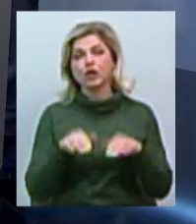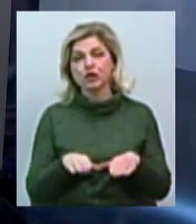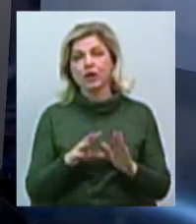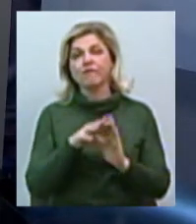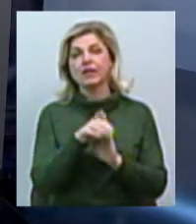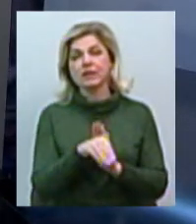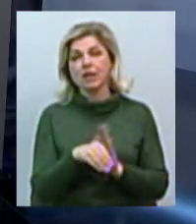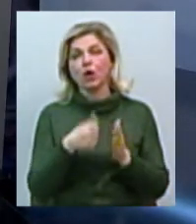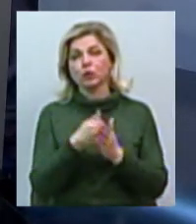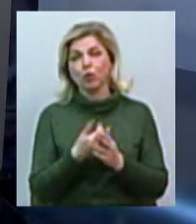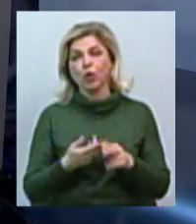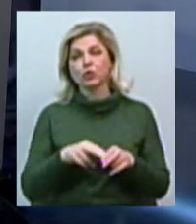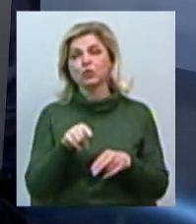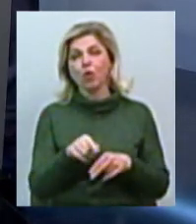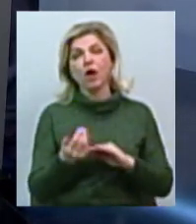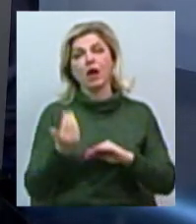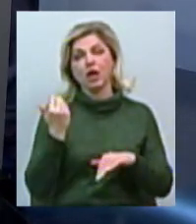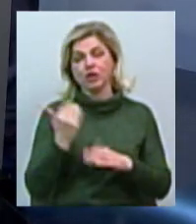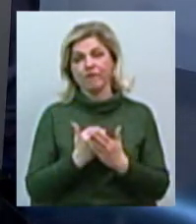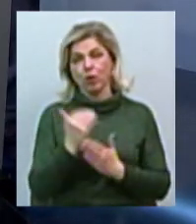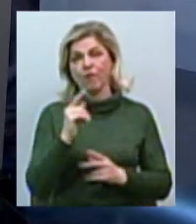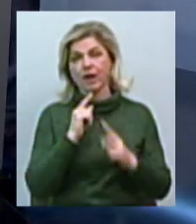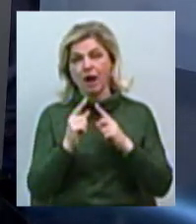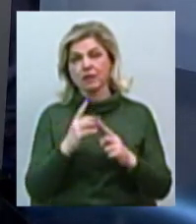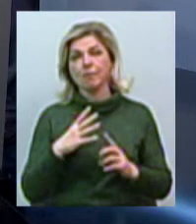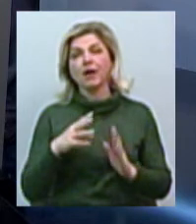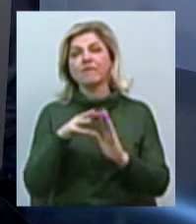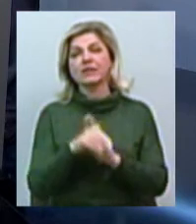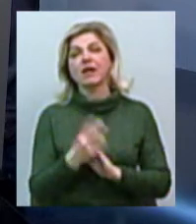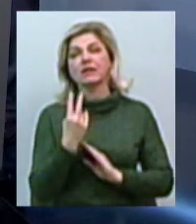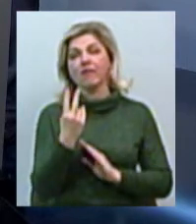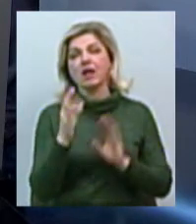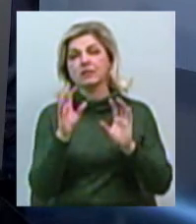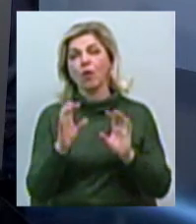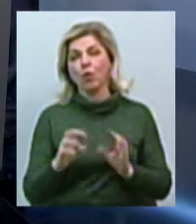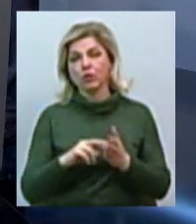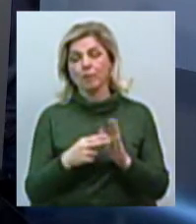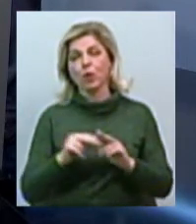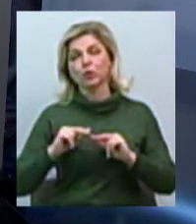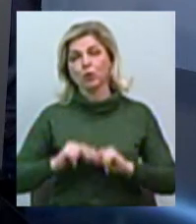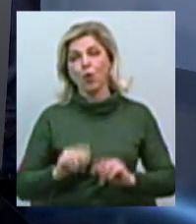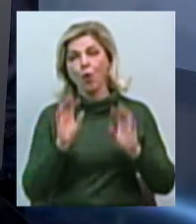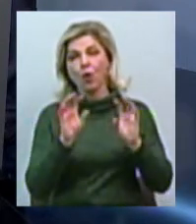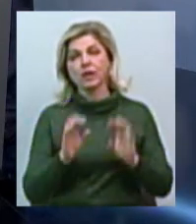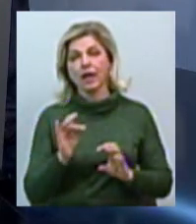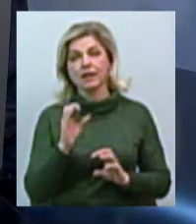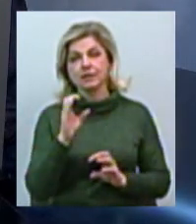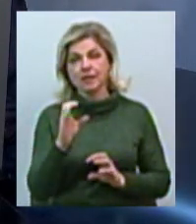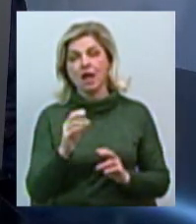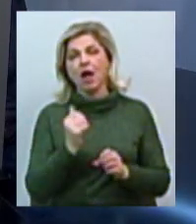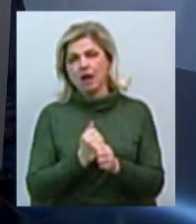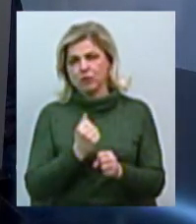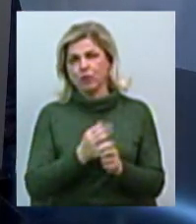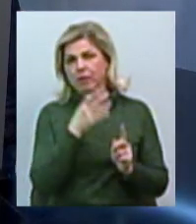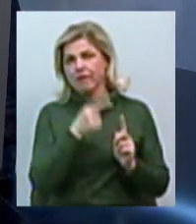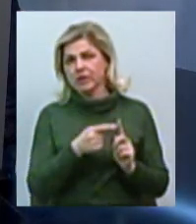внести. До цього раніше Верховну Раду були внесені два законопроєкти Трудового кодексу, які розроблялися на протязі,